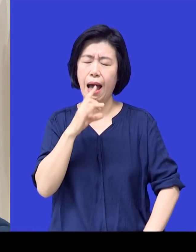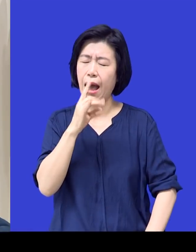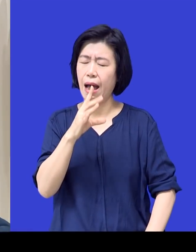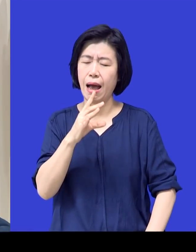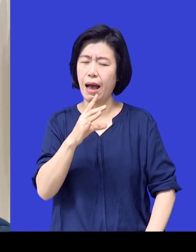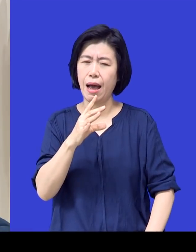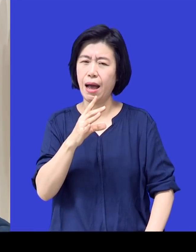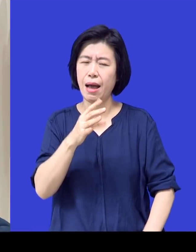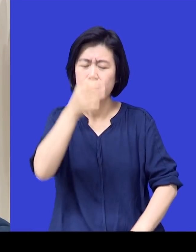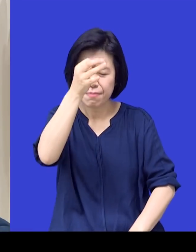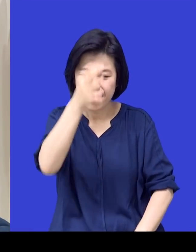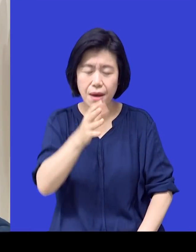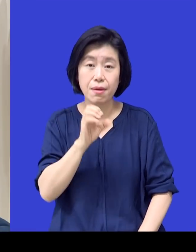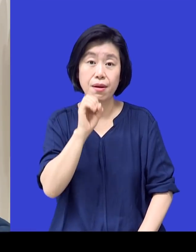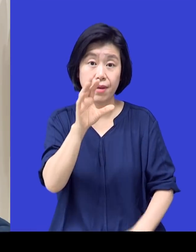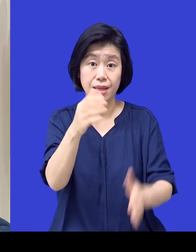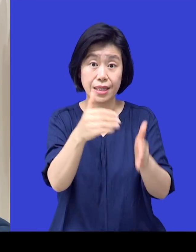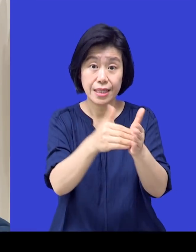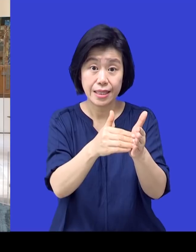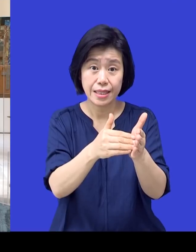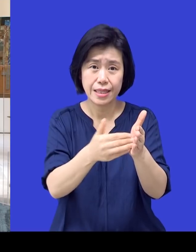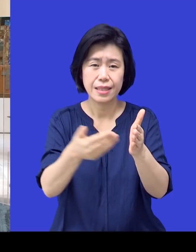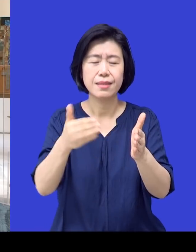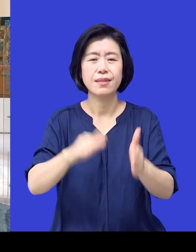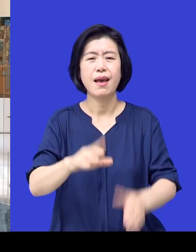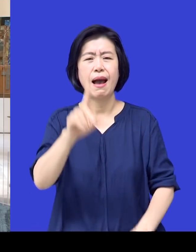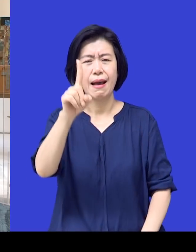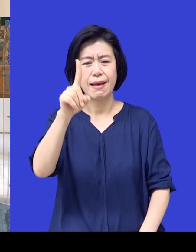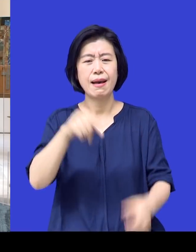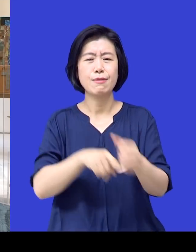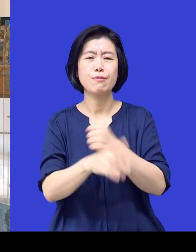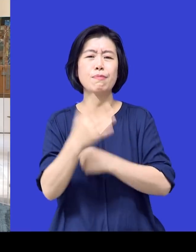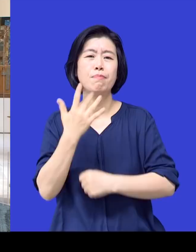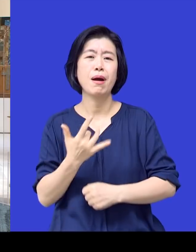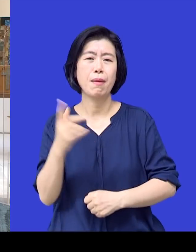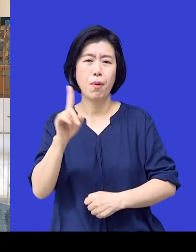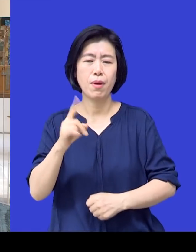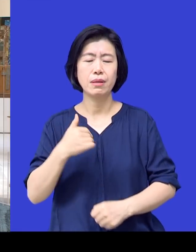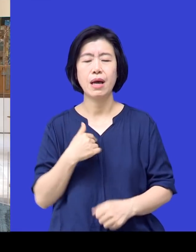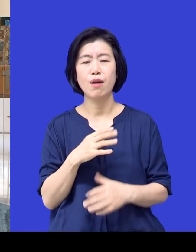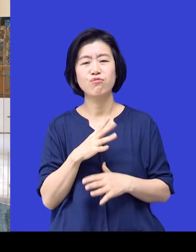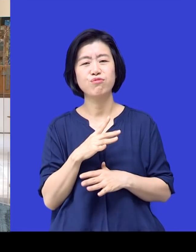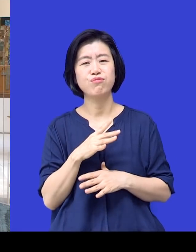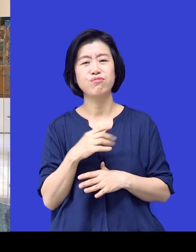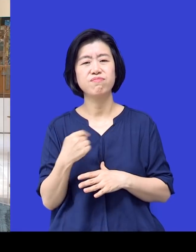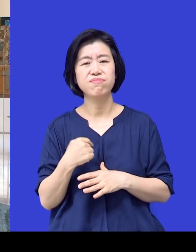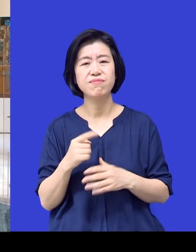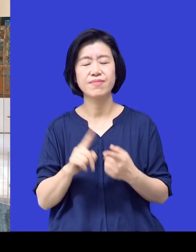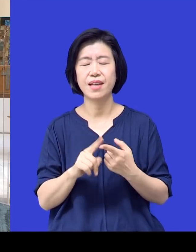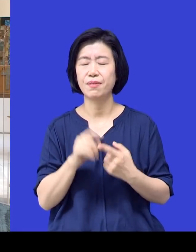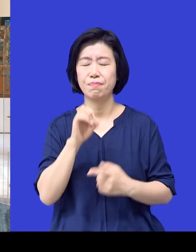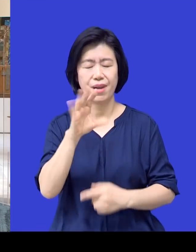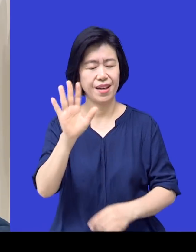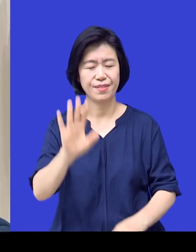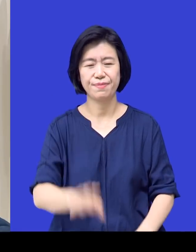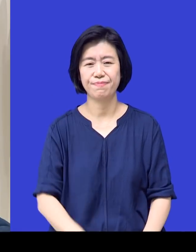근데요, 그러고 난 다음에 그게 7월이었어요. 예. 근데 8월에 제가 에콰도르를 다시 방문하게 됐어요.